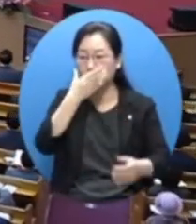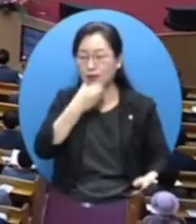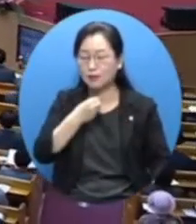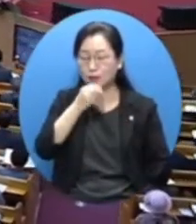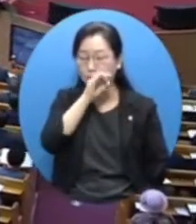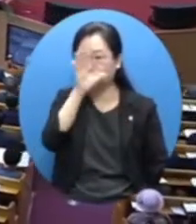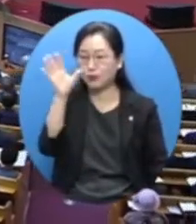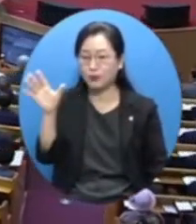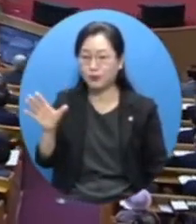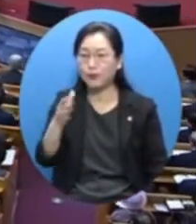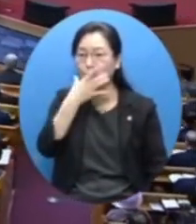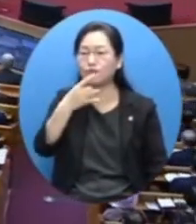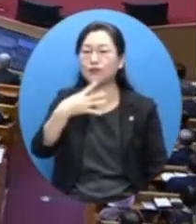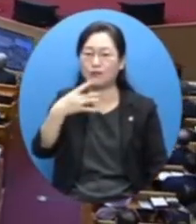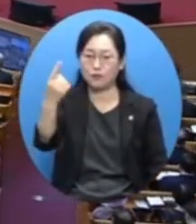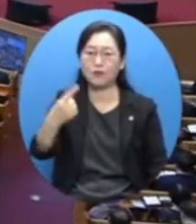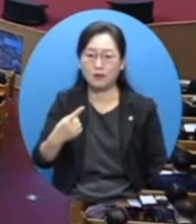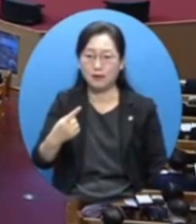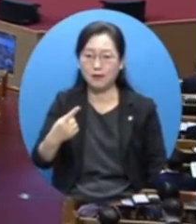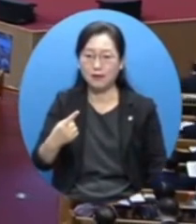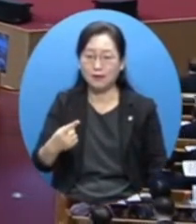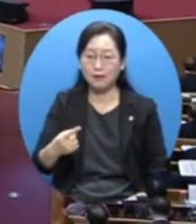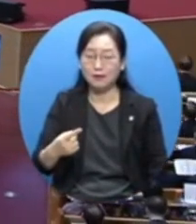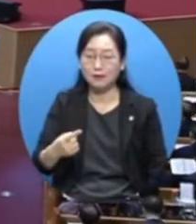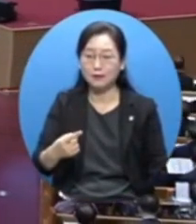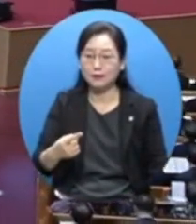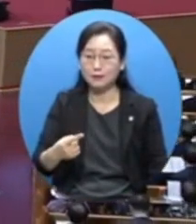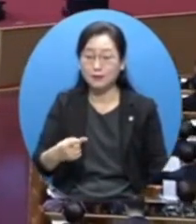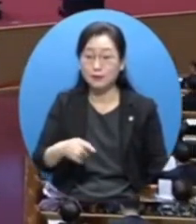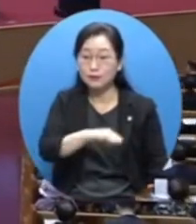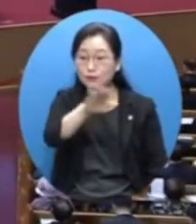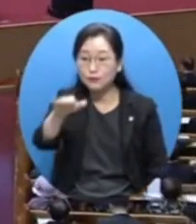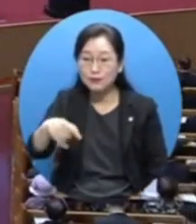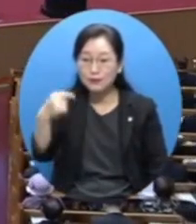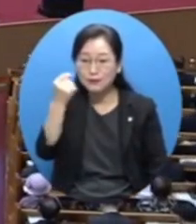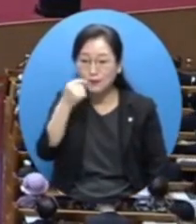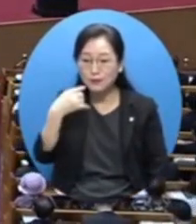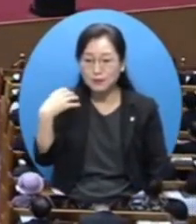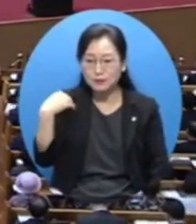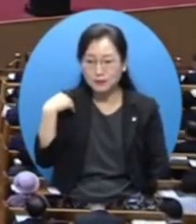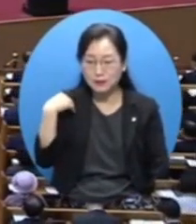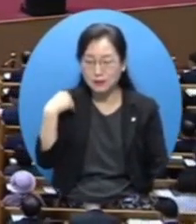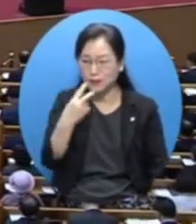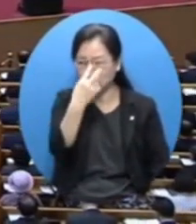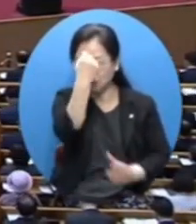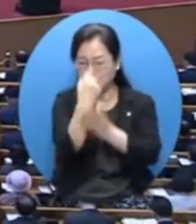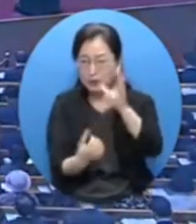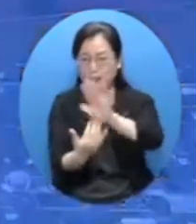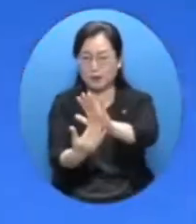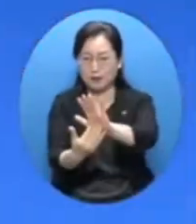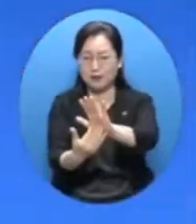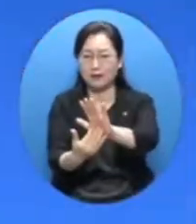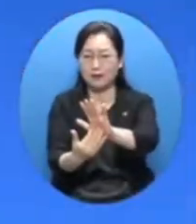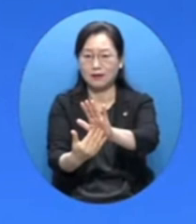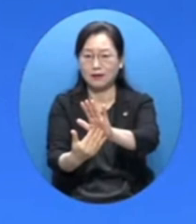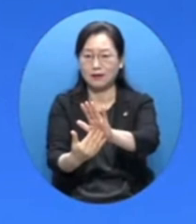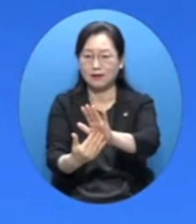불행에 다가왔습니다 우리가 사실 소금의 역할을 감당해서 부패하는 것은 막아내고